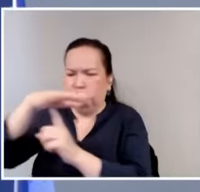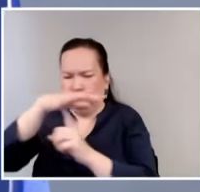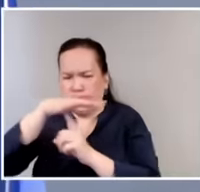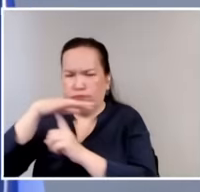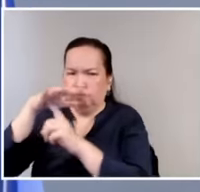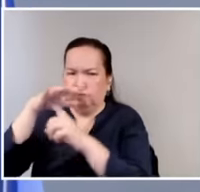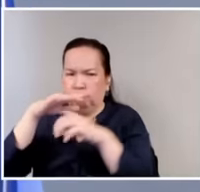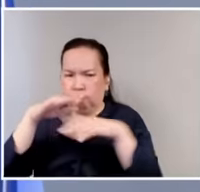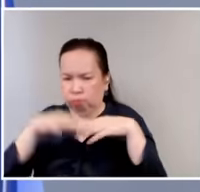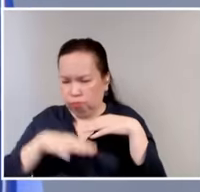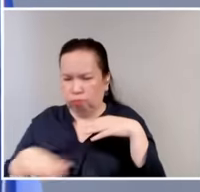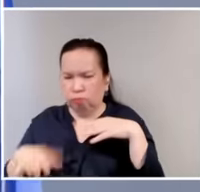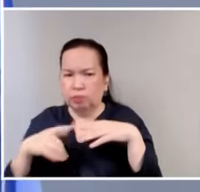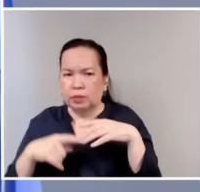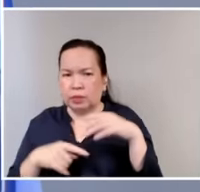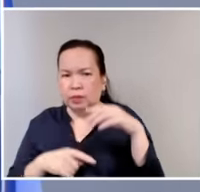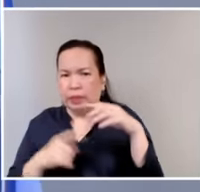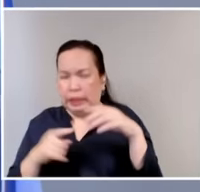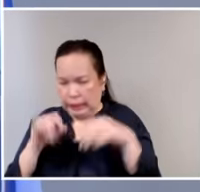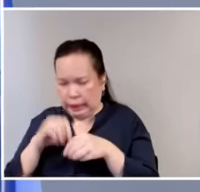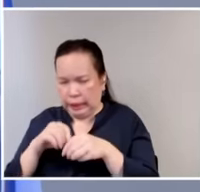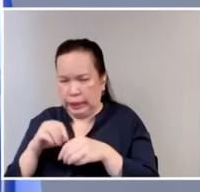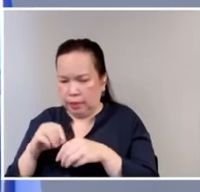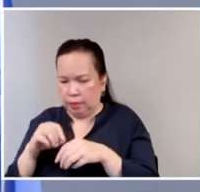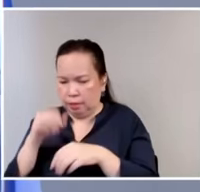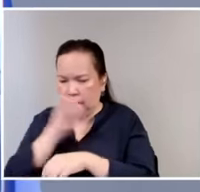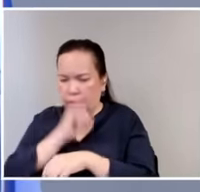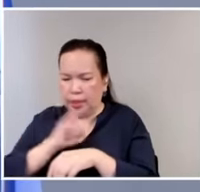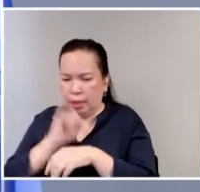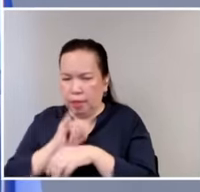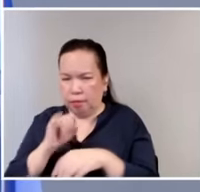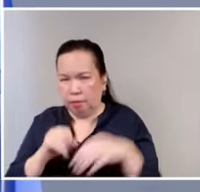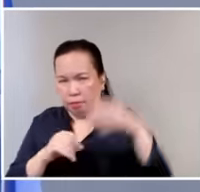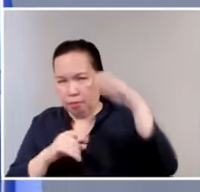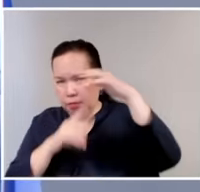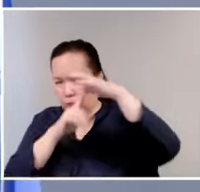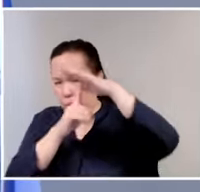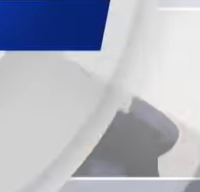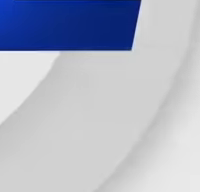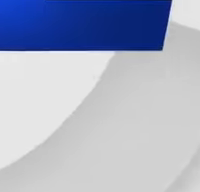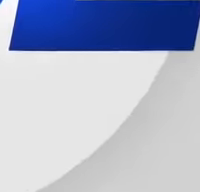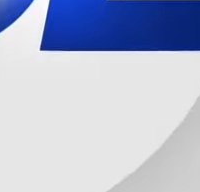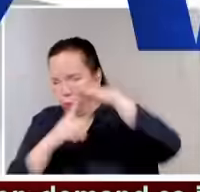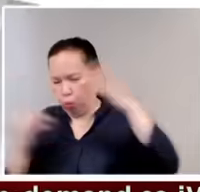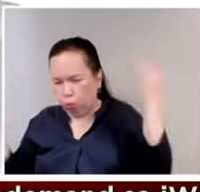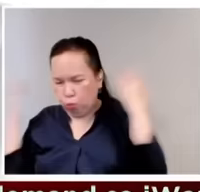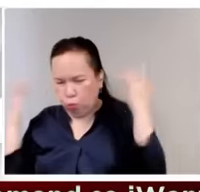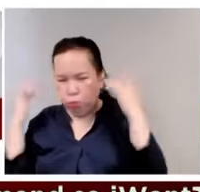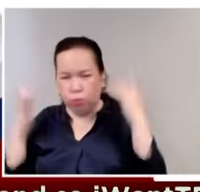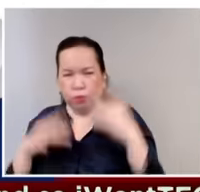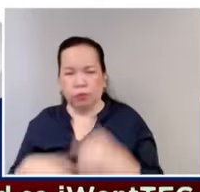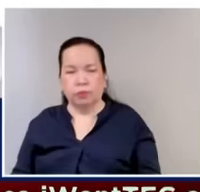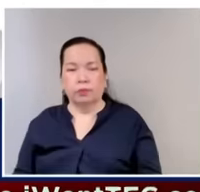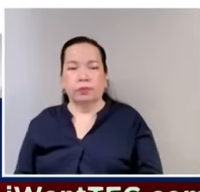na bahagi ng isla. Nagpapatrol, Jose Carretero.